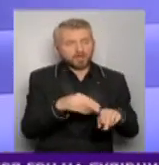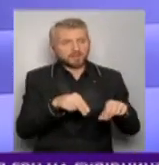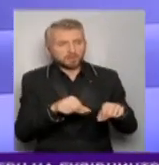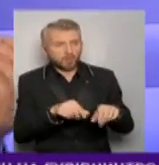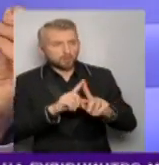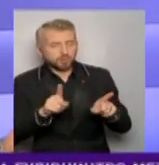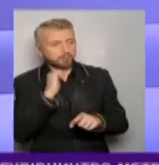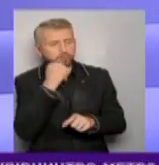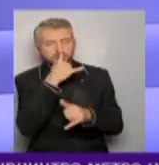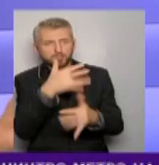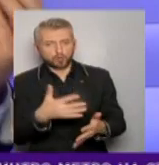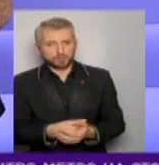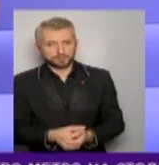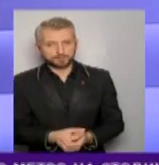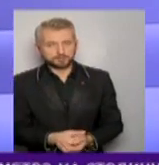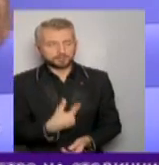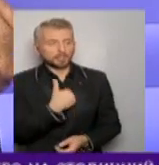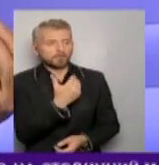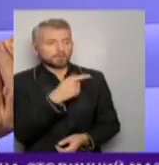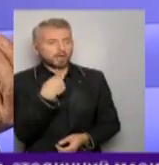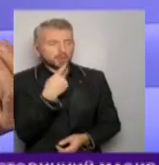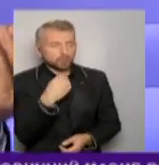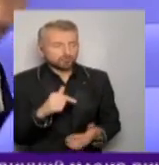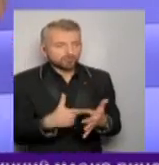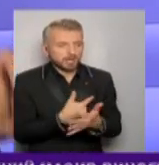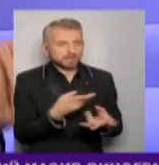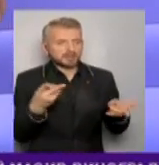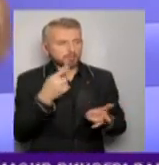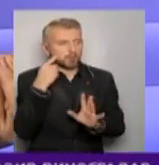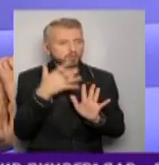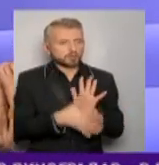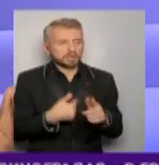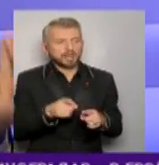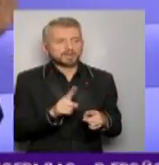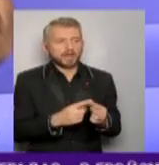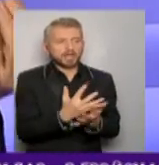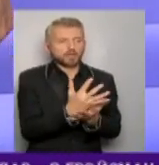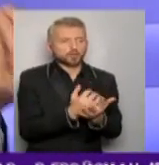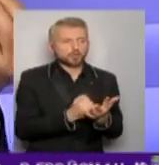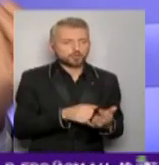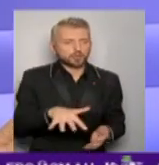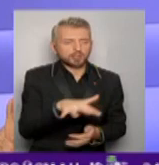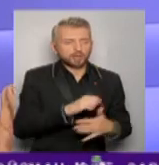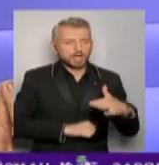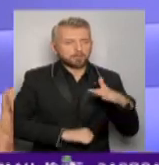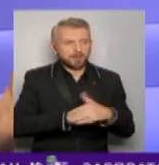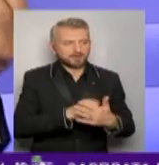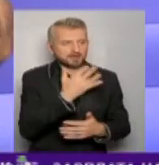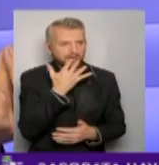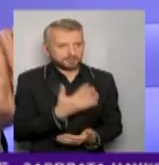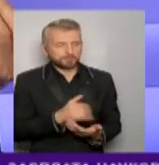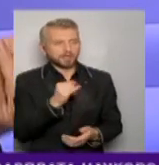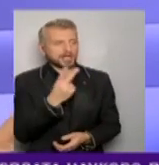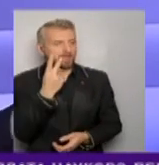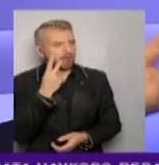може. Я ще раз вам кажу, треба розуміти, що це ресурсно-територіальна база нації. І